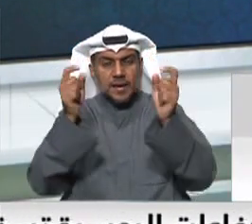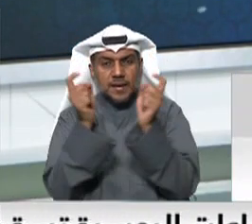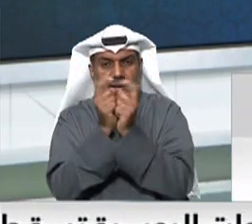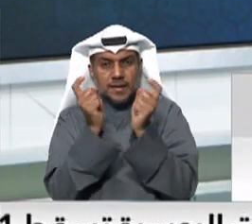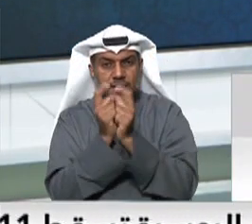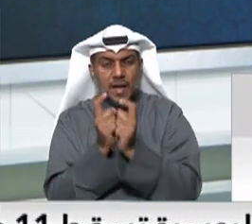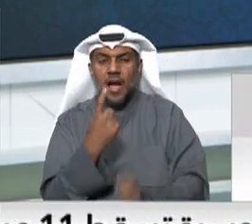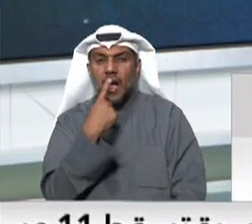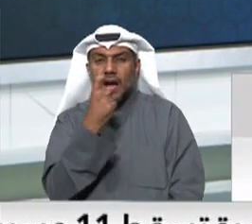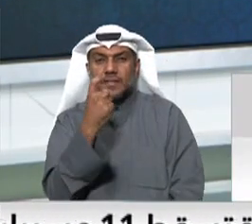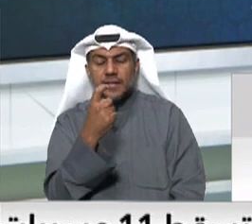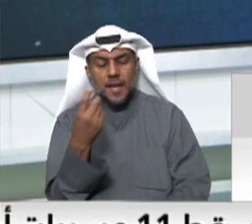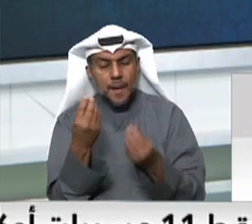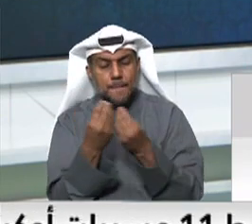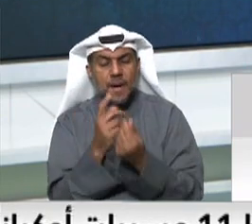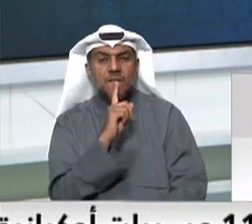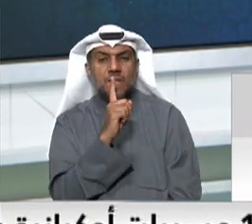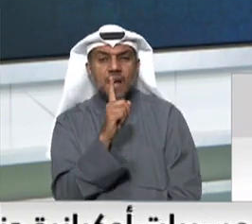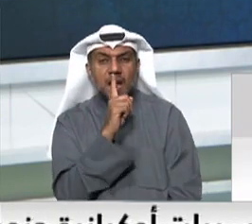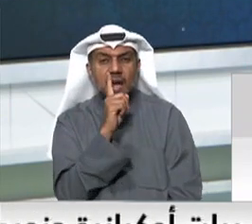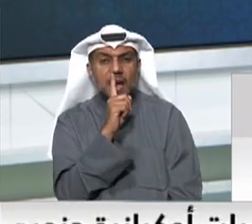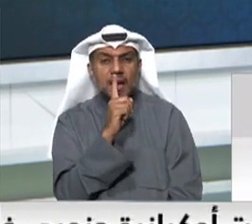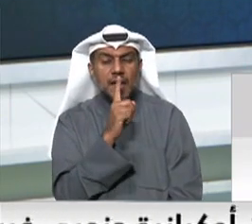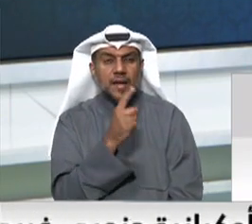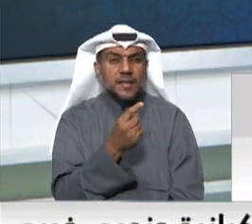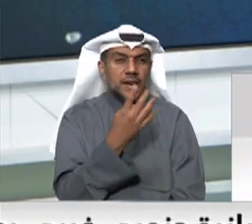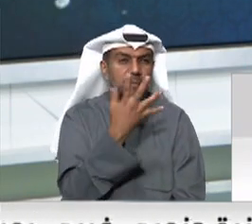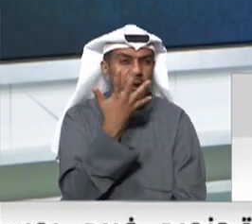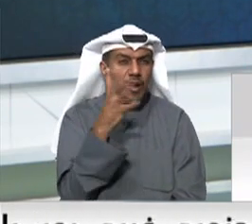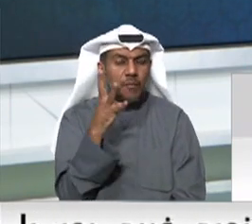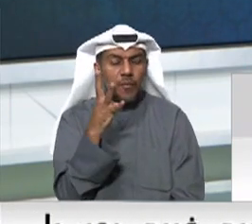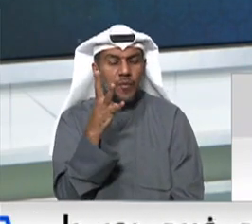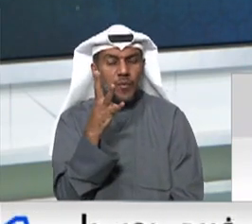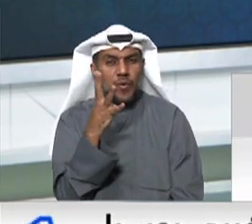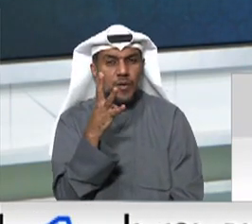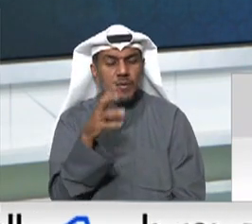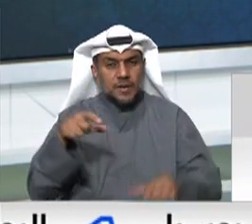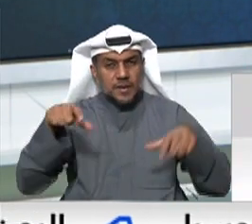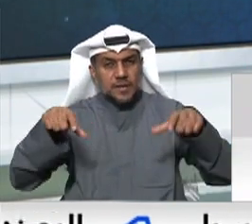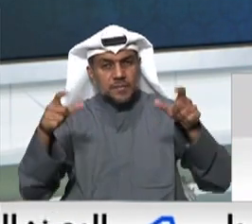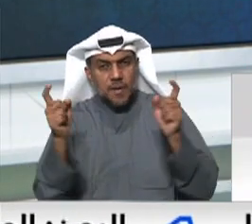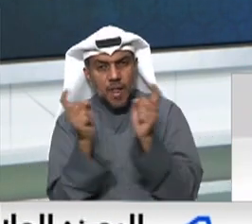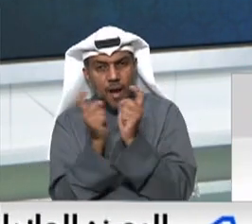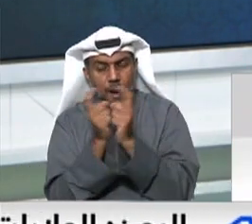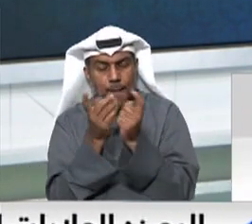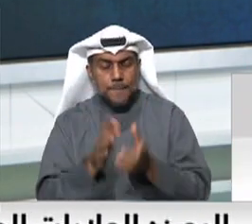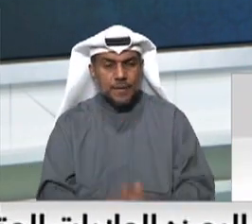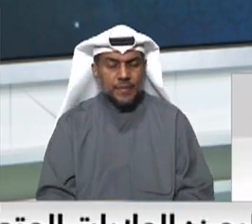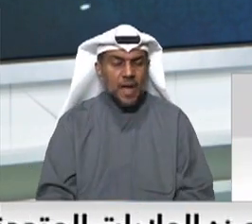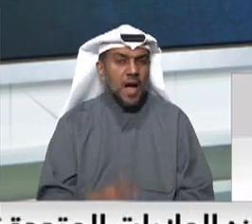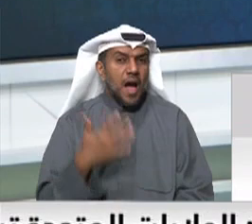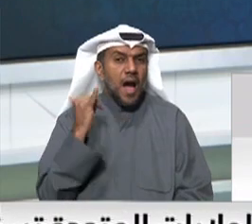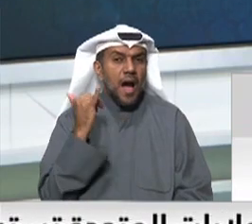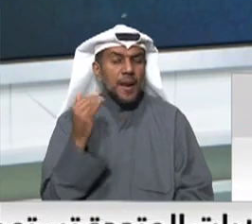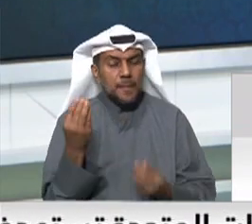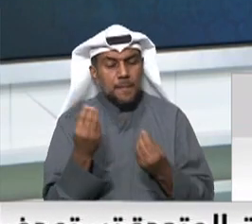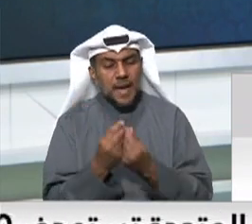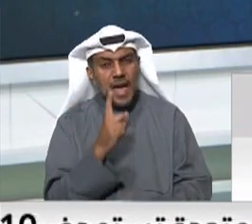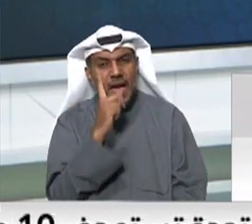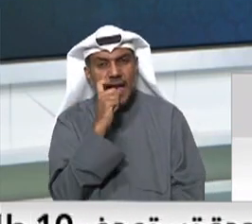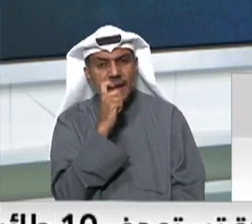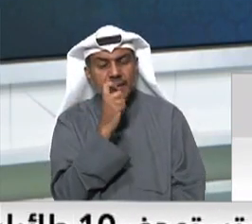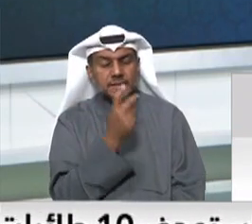الفحيل في الساعه الراب و35 دقيقه على استاد علي صباح السالم والعربي مع النصر في الساعه